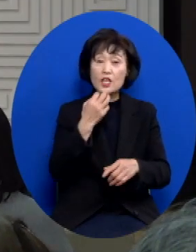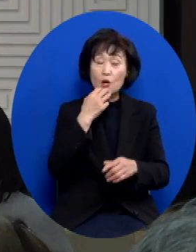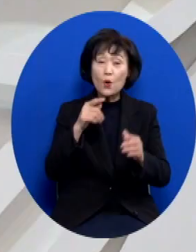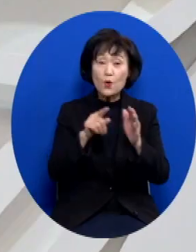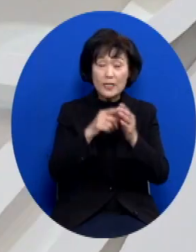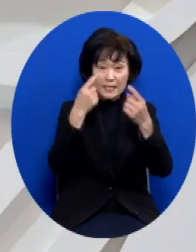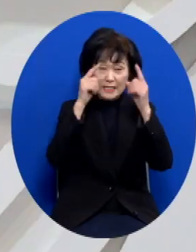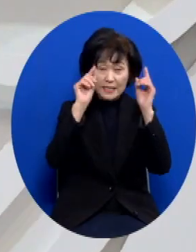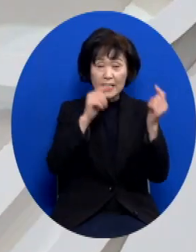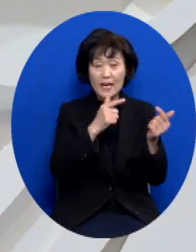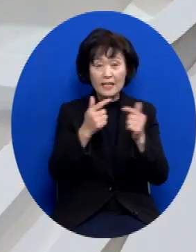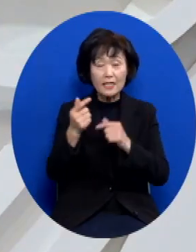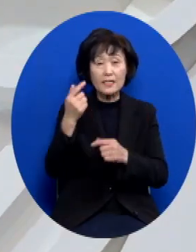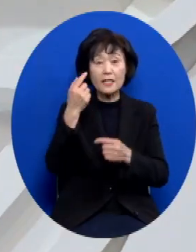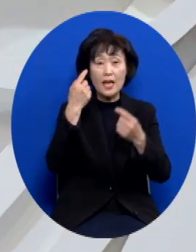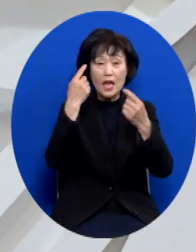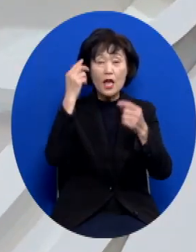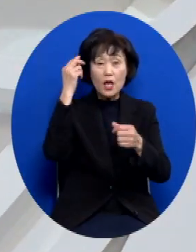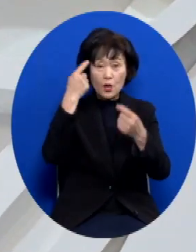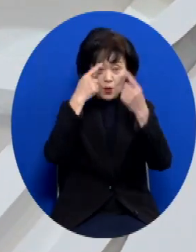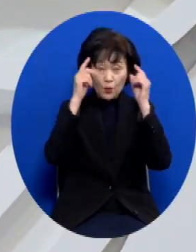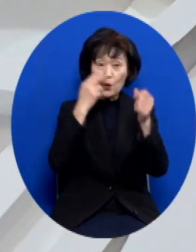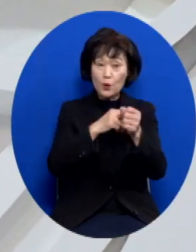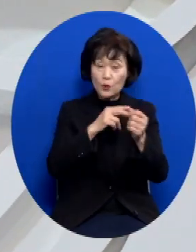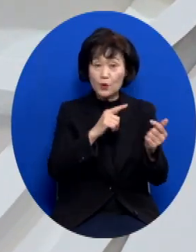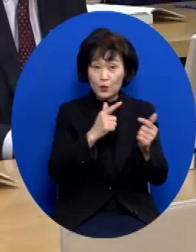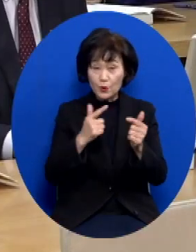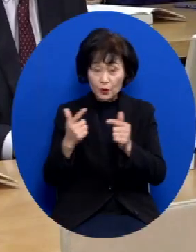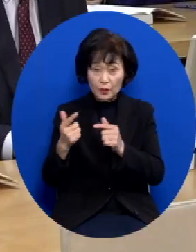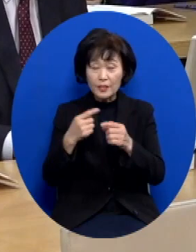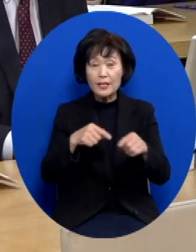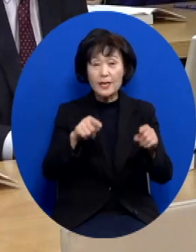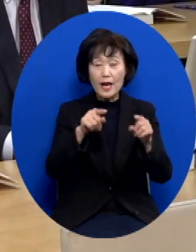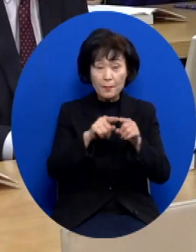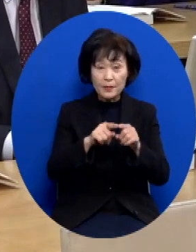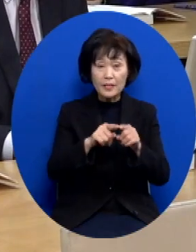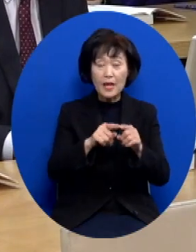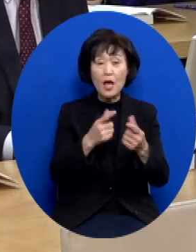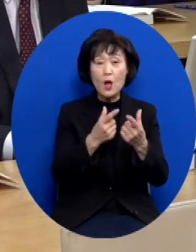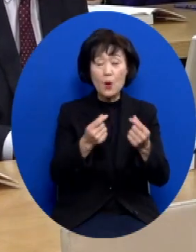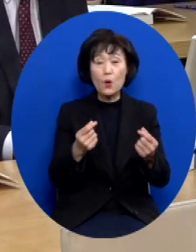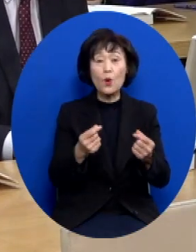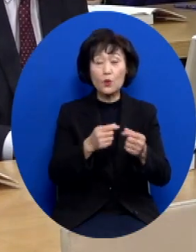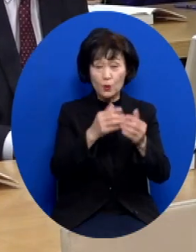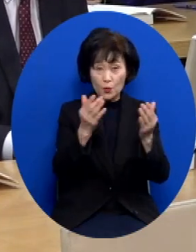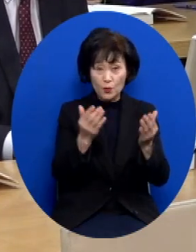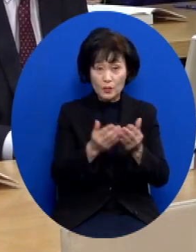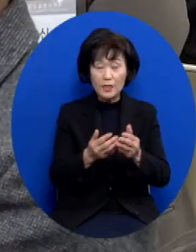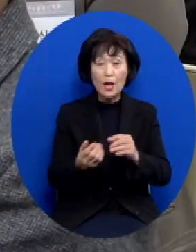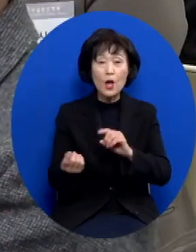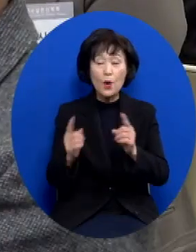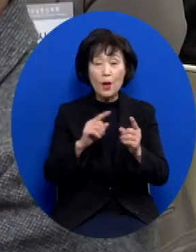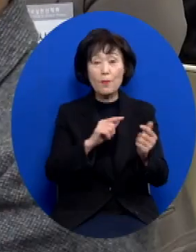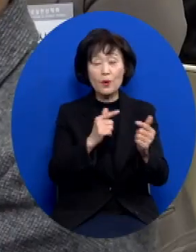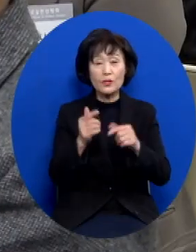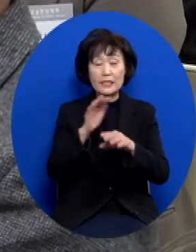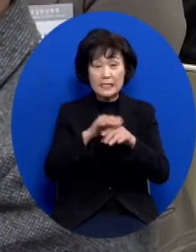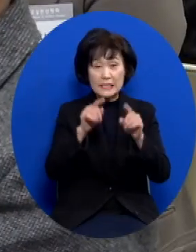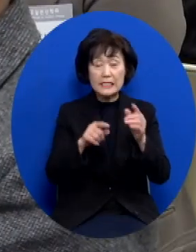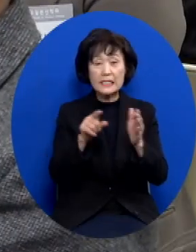전문 교수진들이 강사로 나서 나노사회의 공동체성 회복과 실천신학적 과제를 주제로